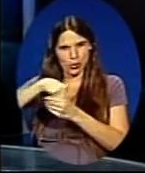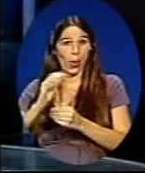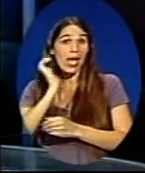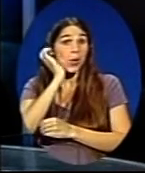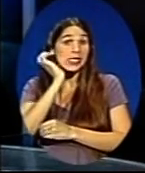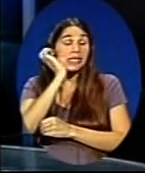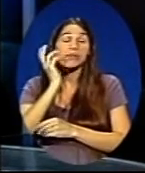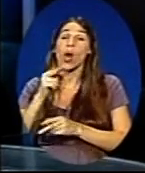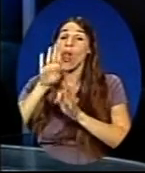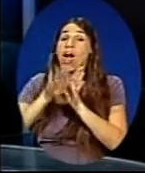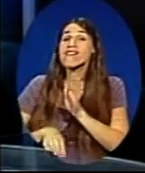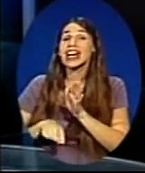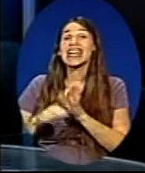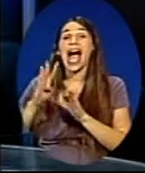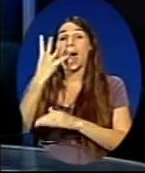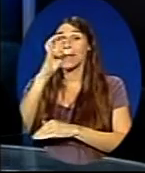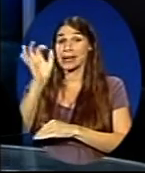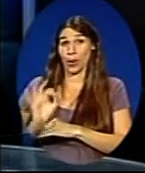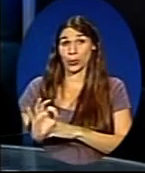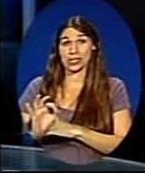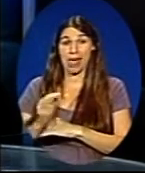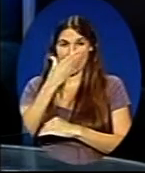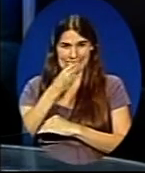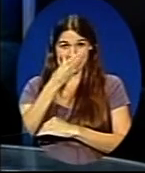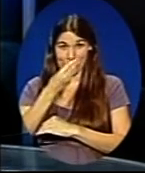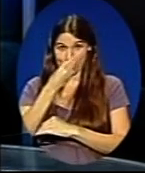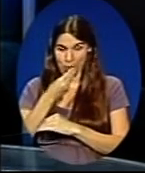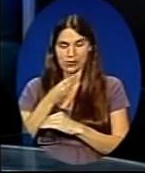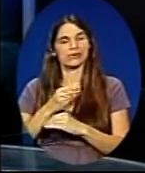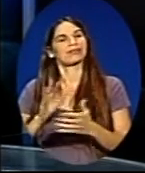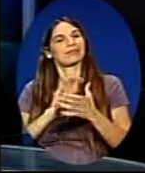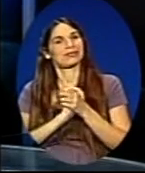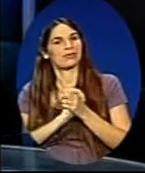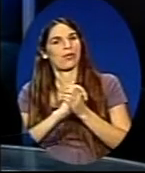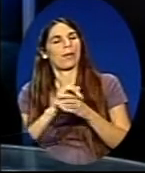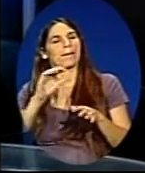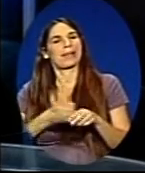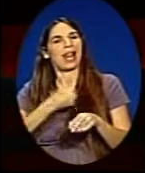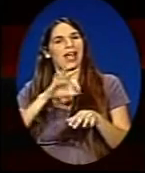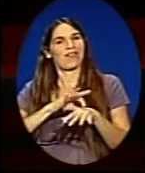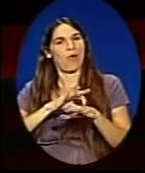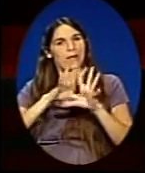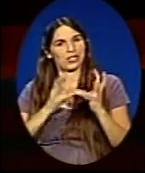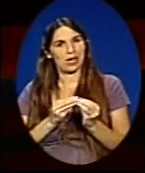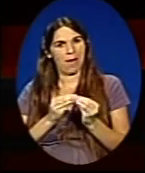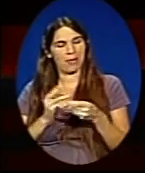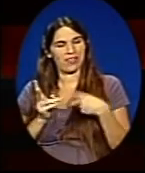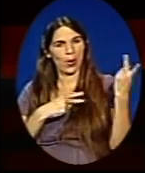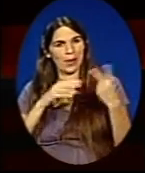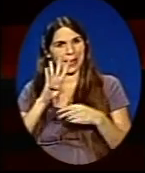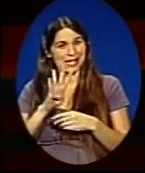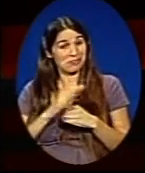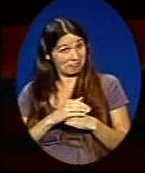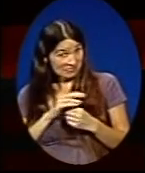עד כ-40% מההצטננויות. עופר כספי, שלום. אהלן. מנהל היחידה לרפואה משלימה בבית החולים בילינסון. אז